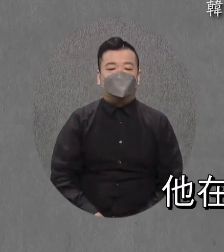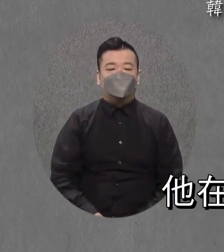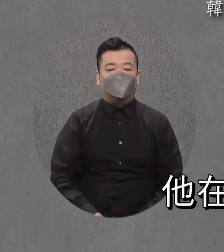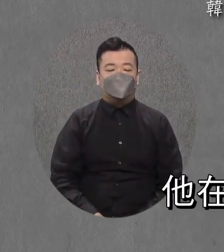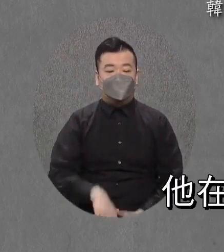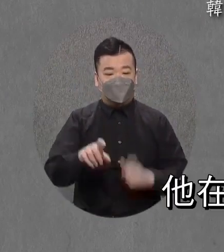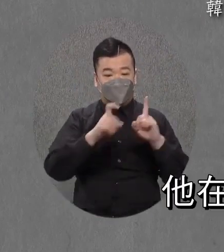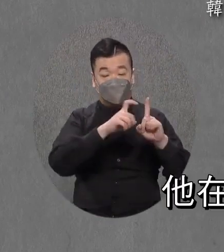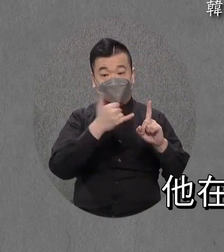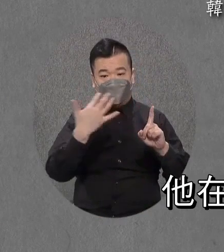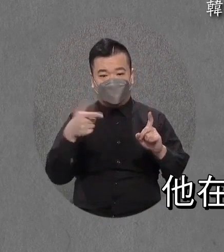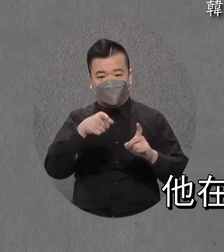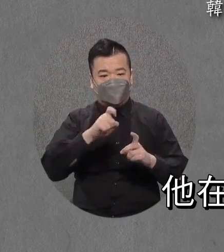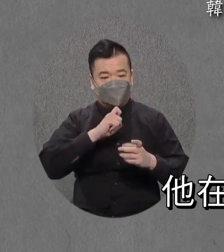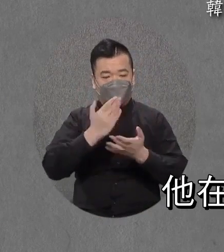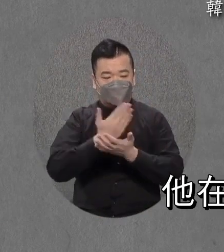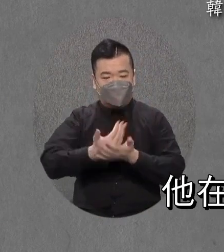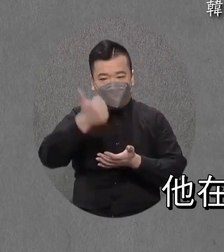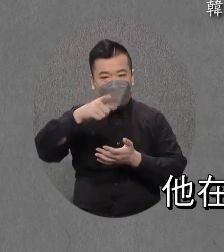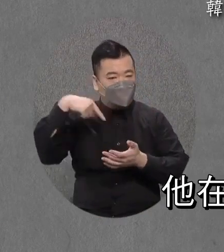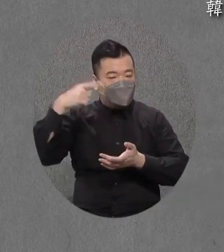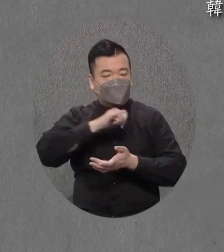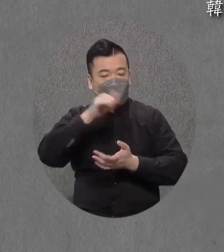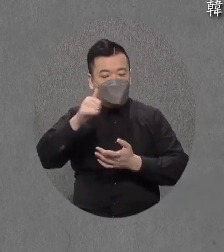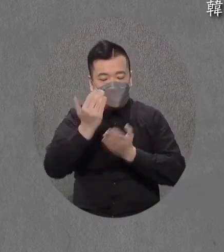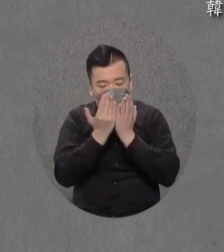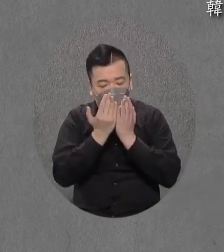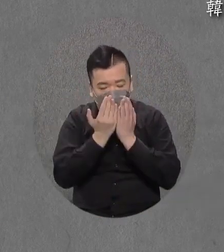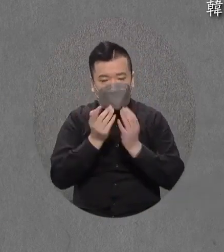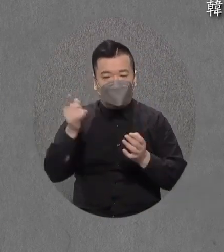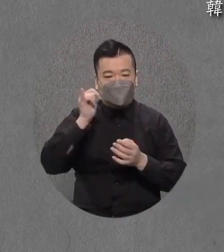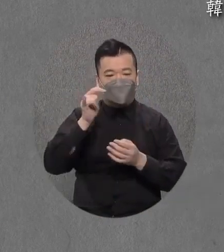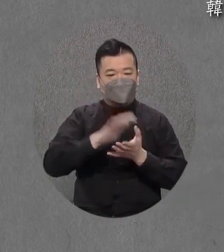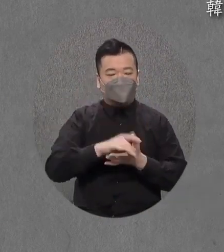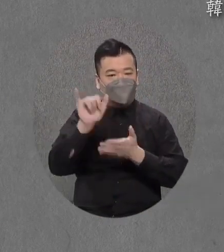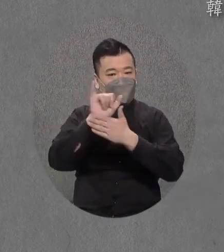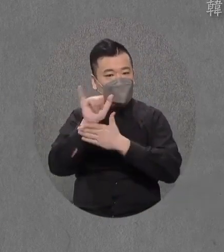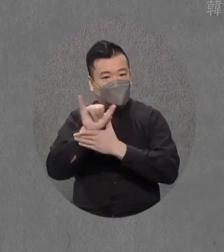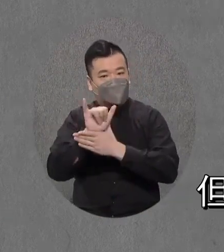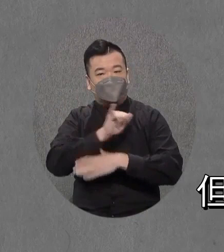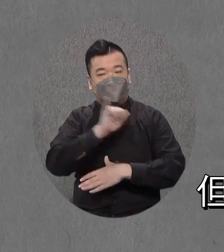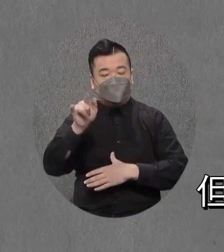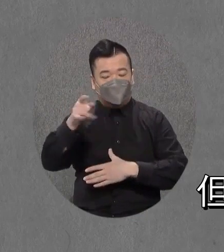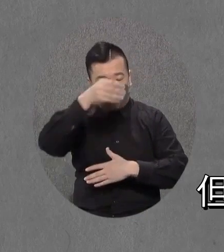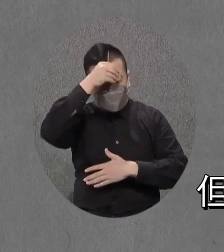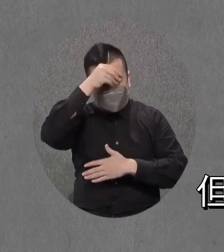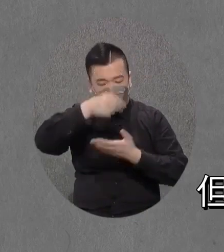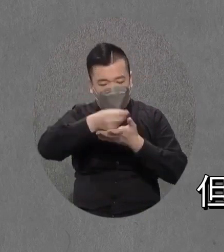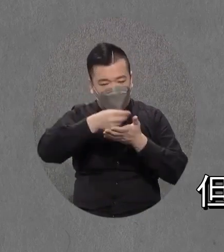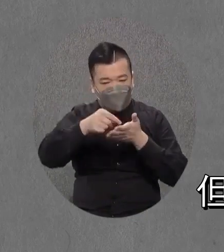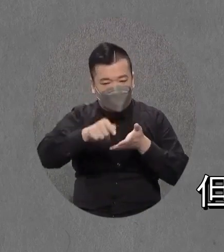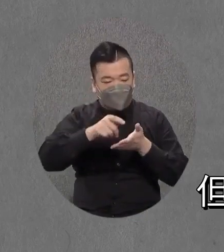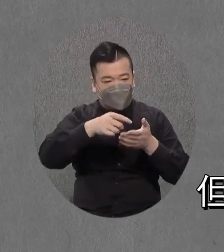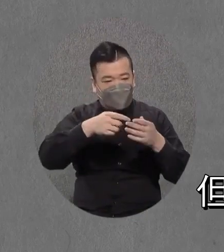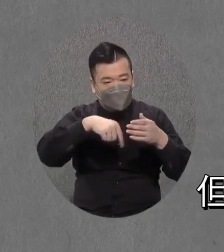他就在1969年考取到獎學金去到美國深造，他當時就去了紐約度學版畫，但是韓志芬並不是